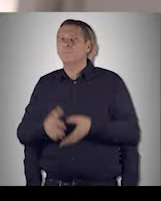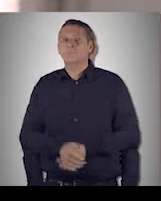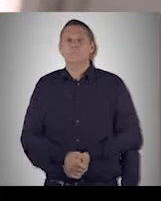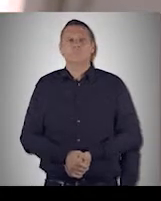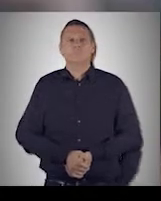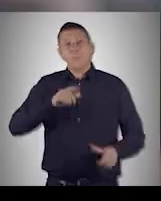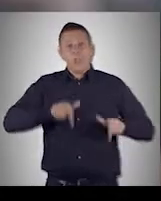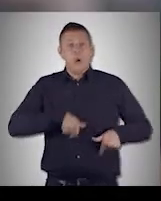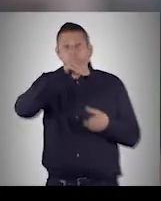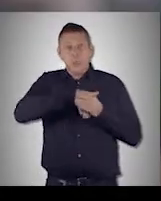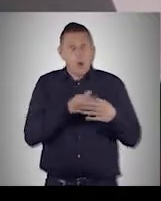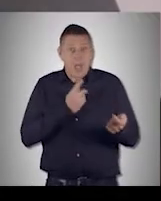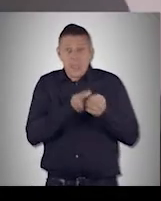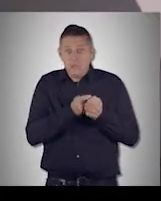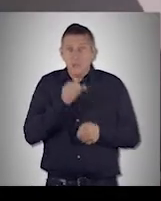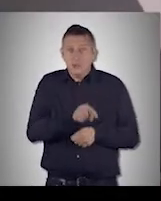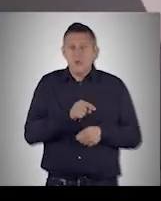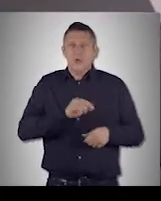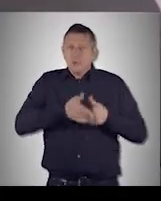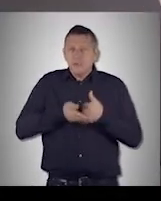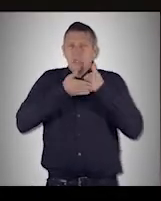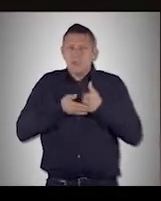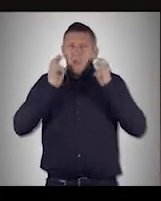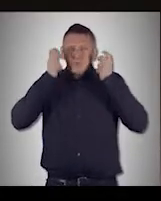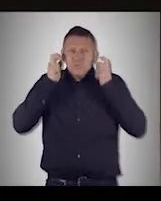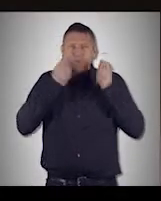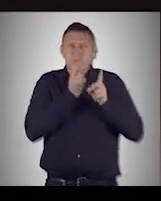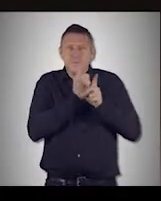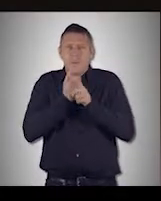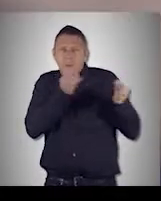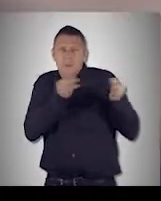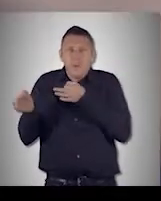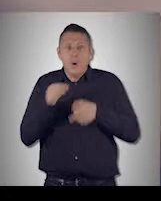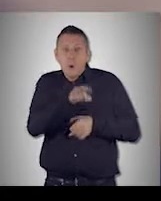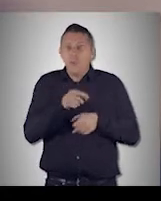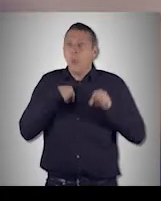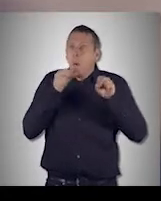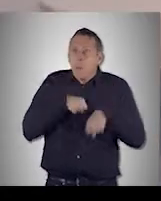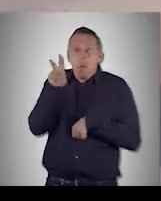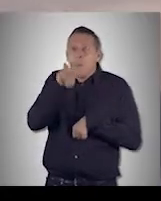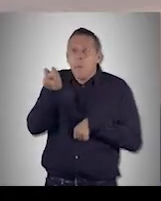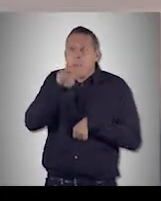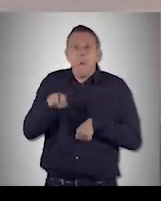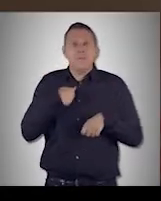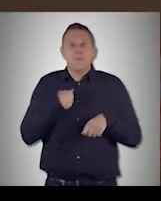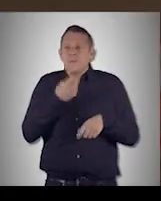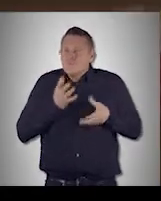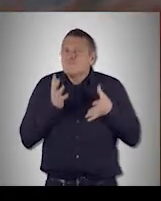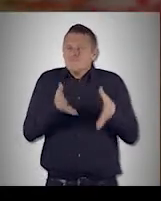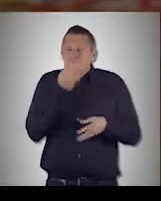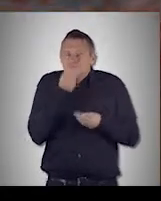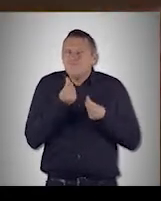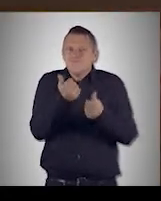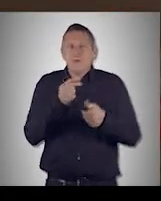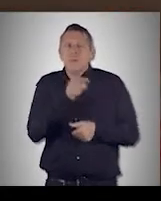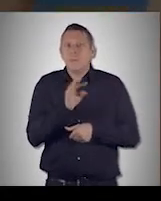sa scolarité adaptée, grâce à un soutien orthophonique soutenu, il découvre qu'il pratique la lecture labiale. Investi et intuitif, Théo aime